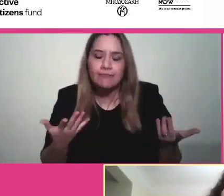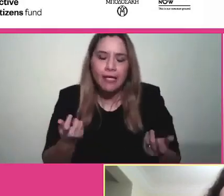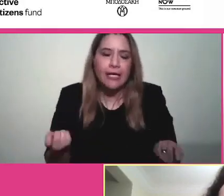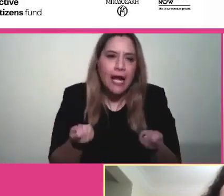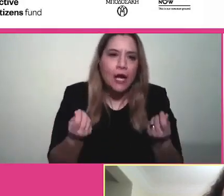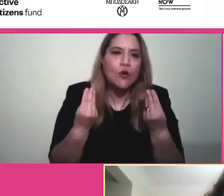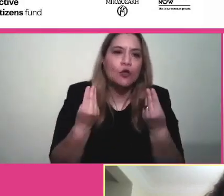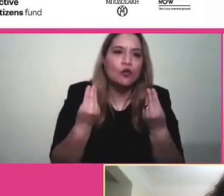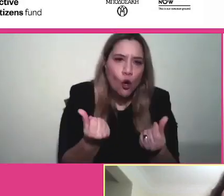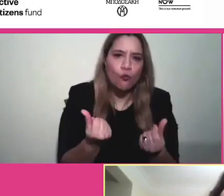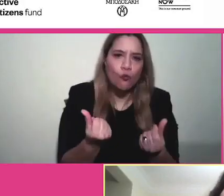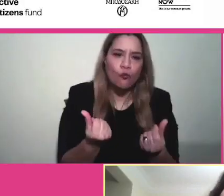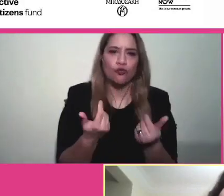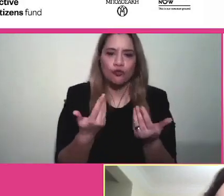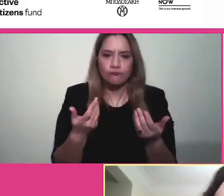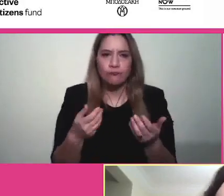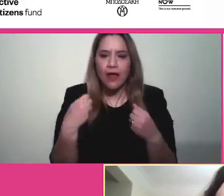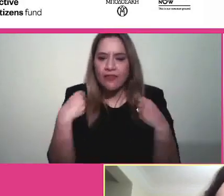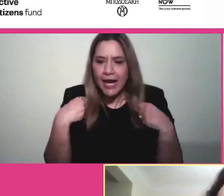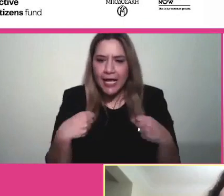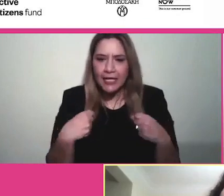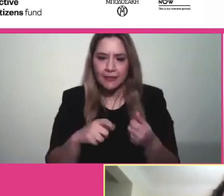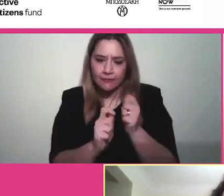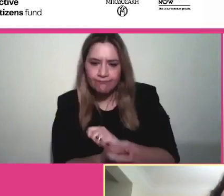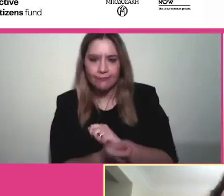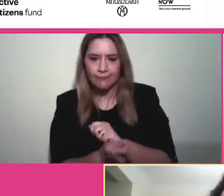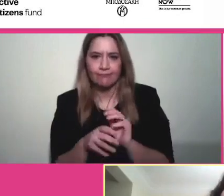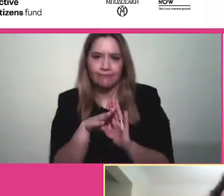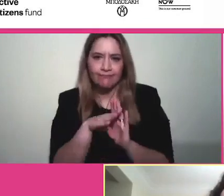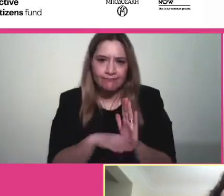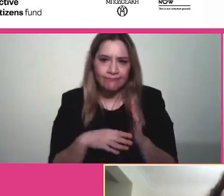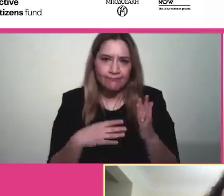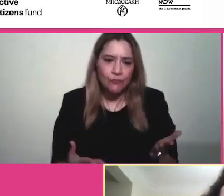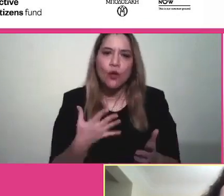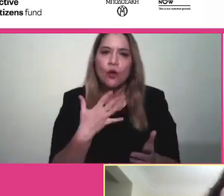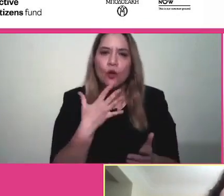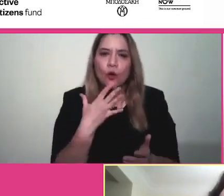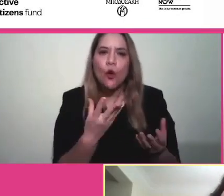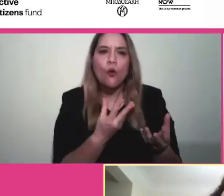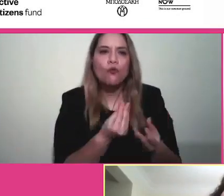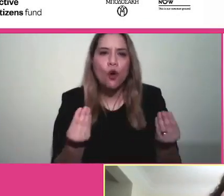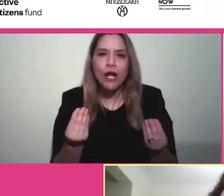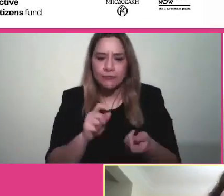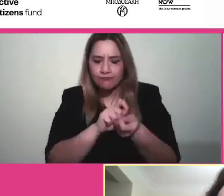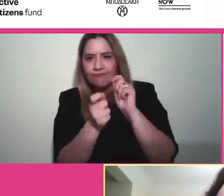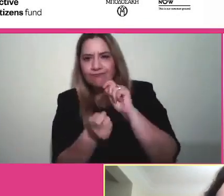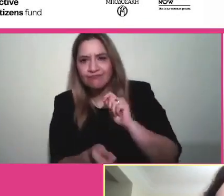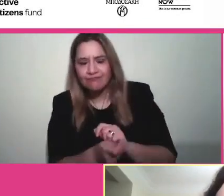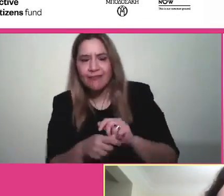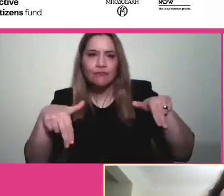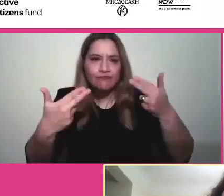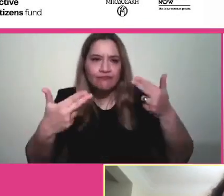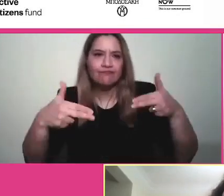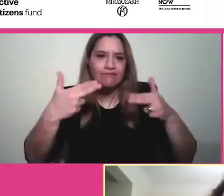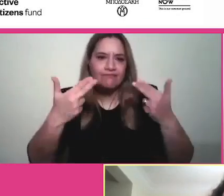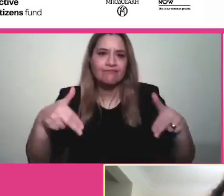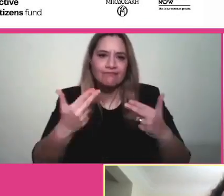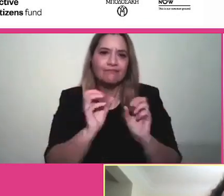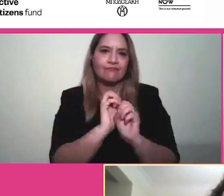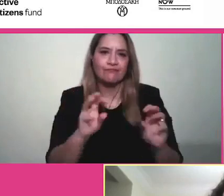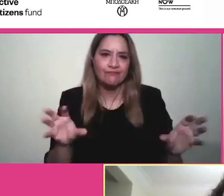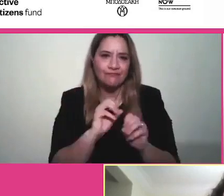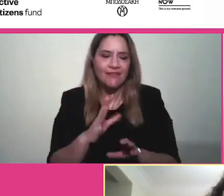τρόπο υλοποίησης των δράσεών μας, καθώς πολλές από αυτές μετατράπηκαν σε διαδικτυακές.